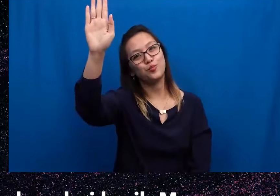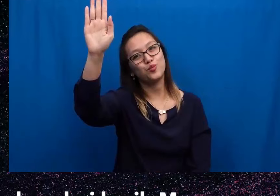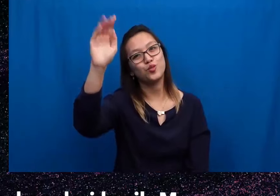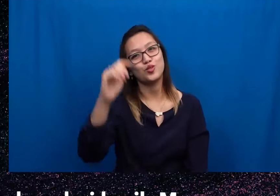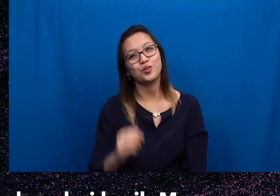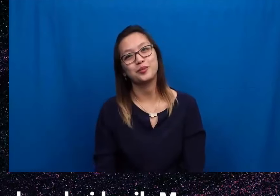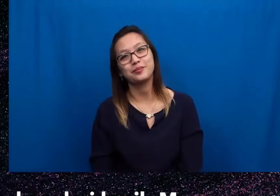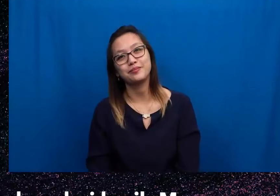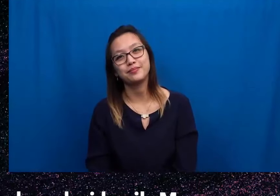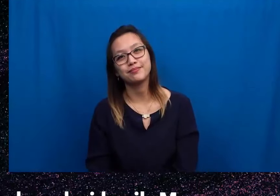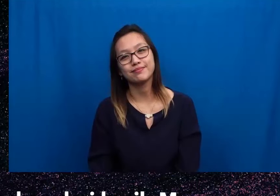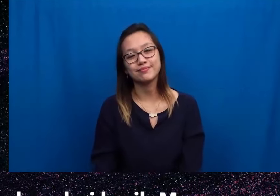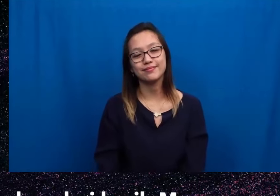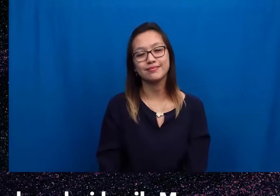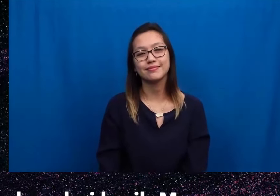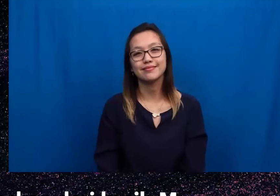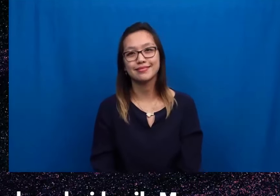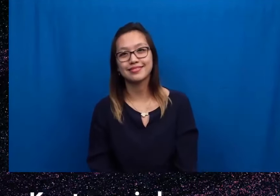kasih-Mu.